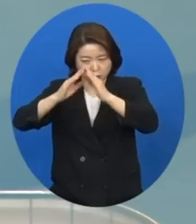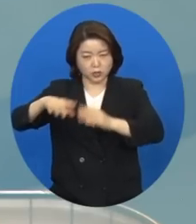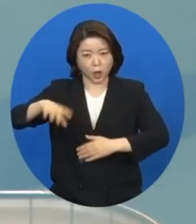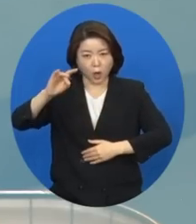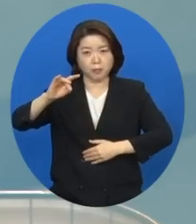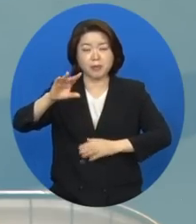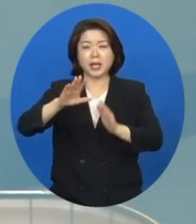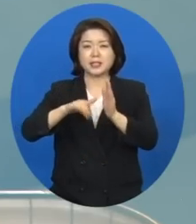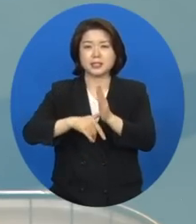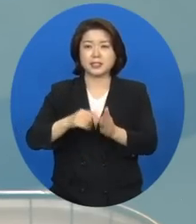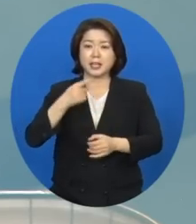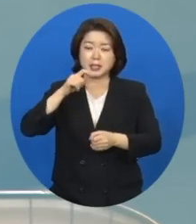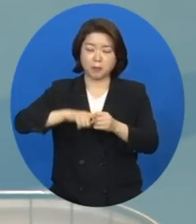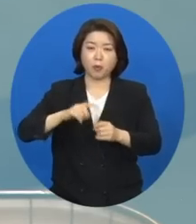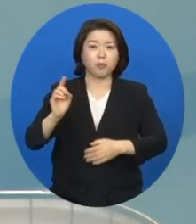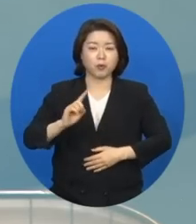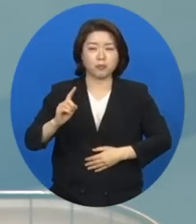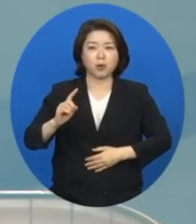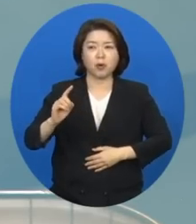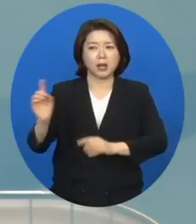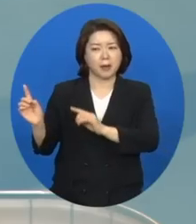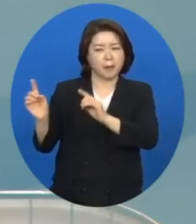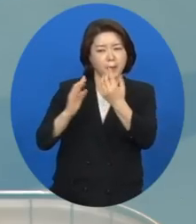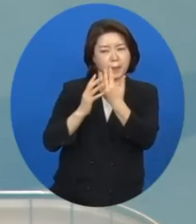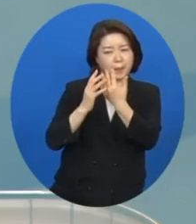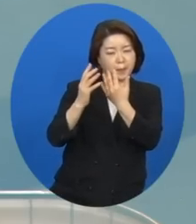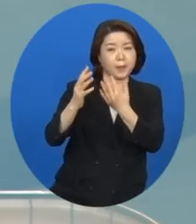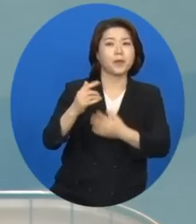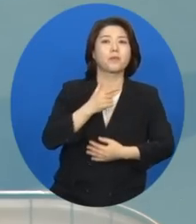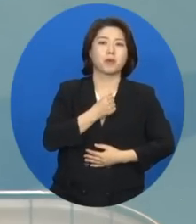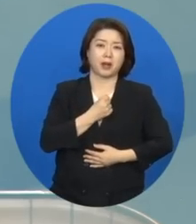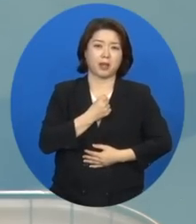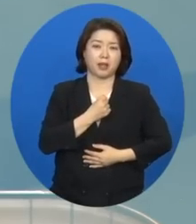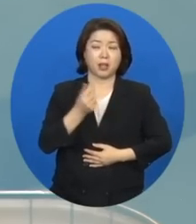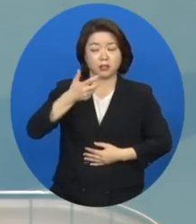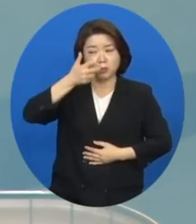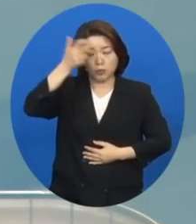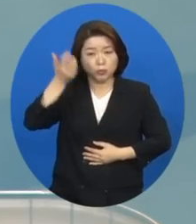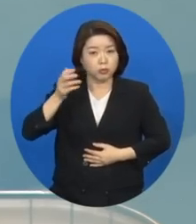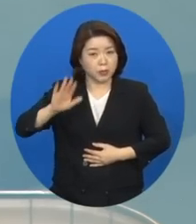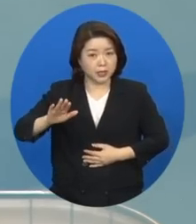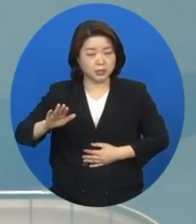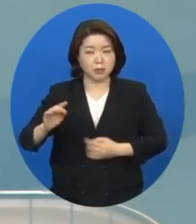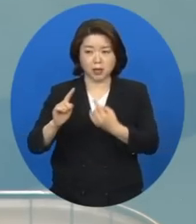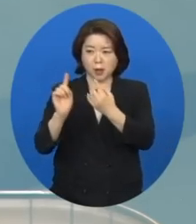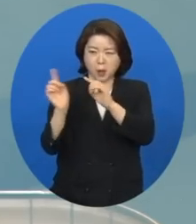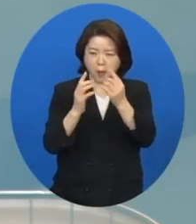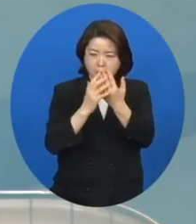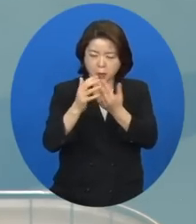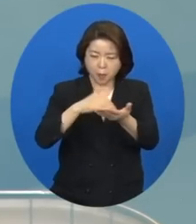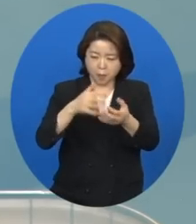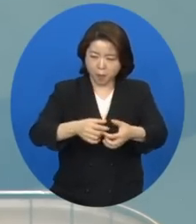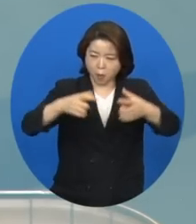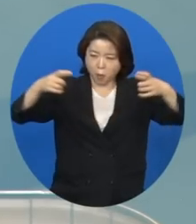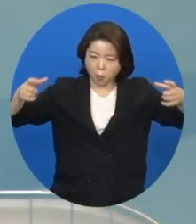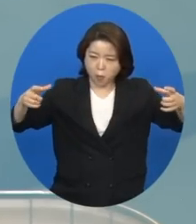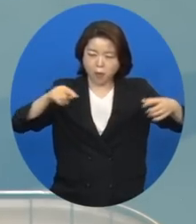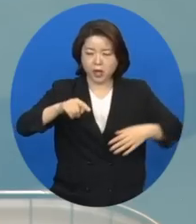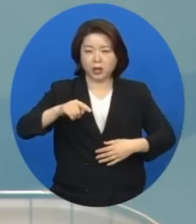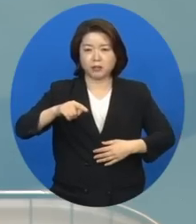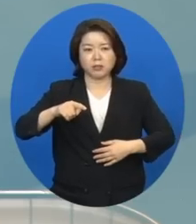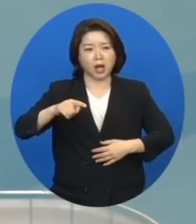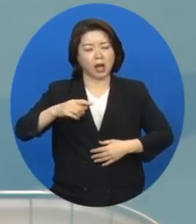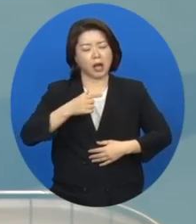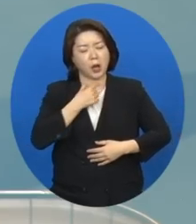그런데 부흥이 되지 않는 거예요. 부흥을 꿈꿨지만 부흥은 언제나 꿈속에만 머물러 있었습니다.